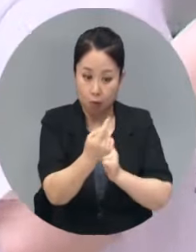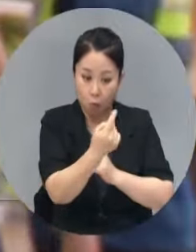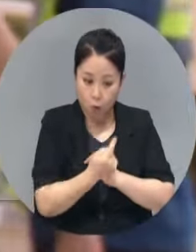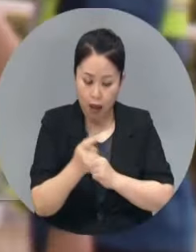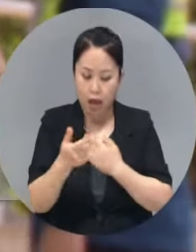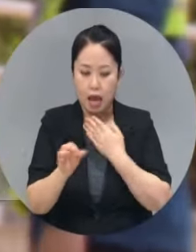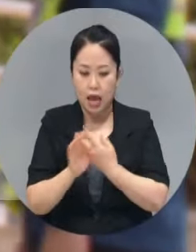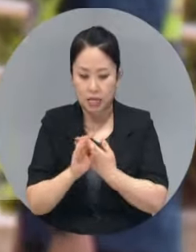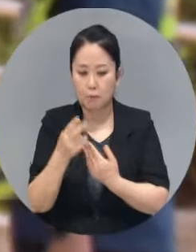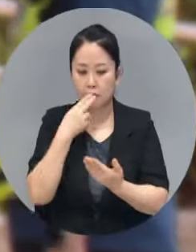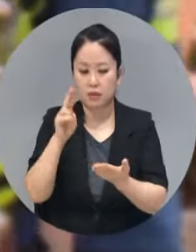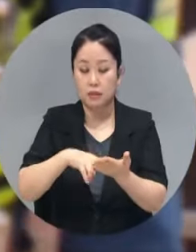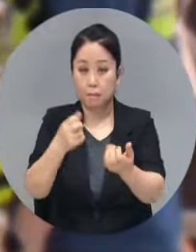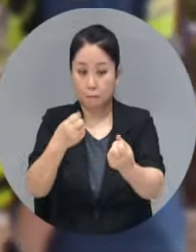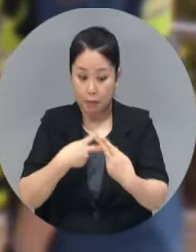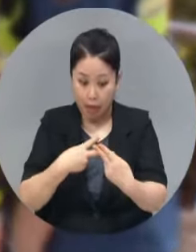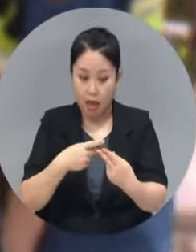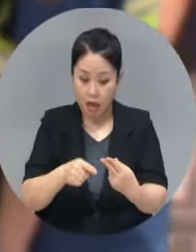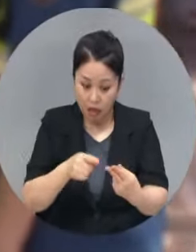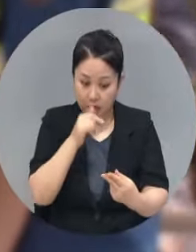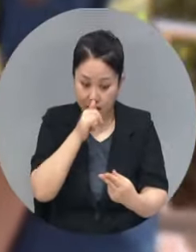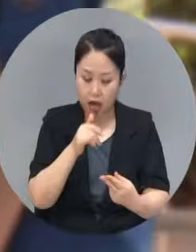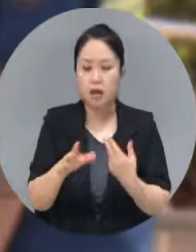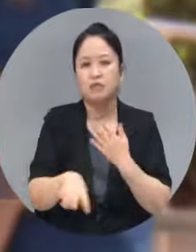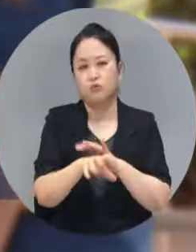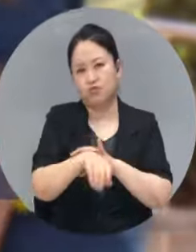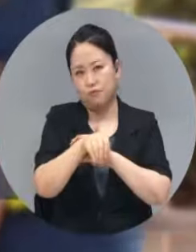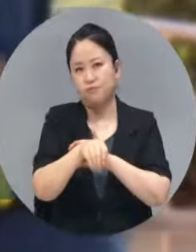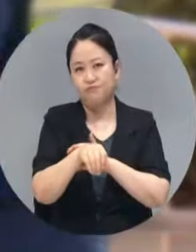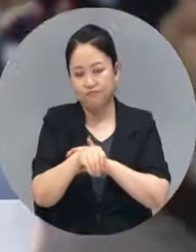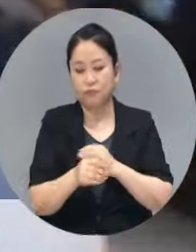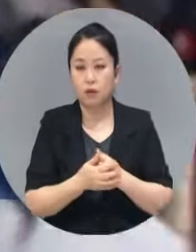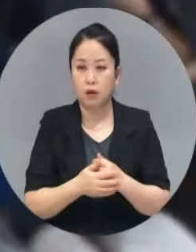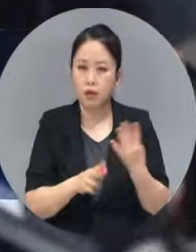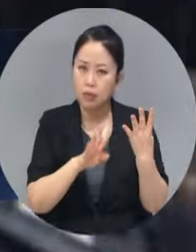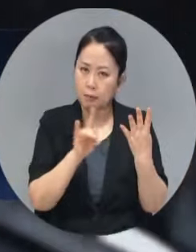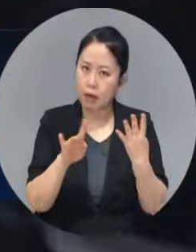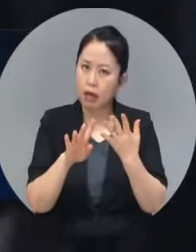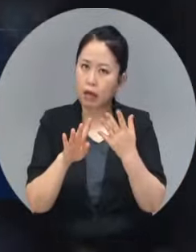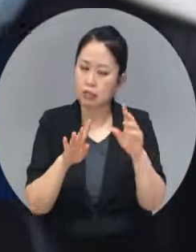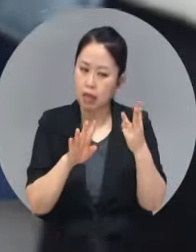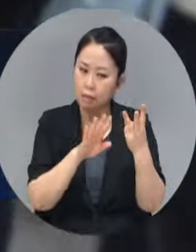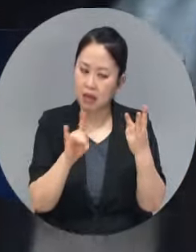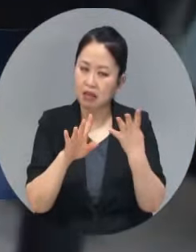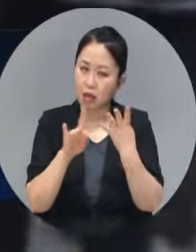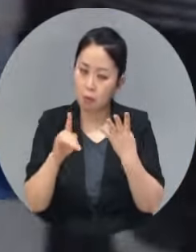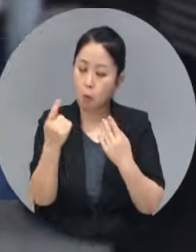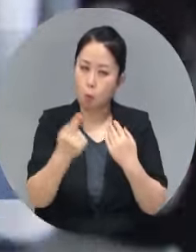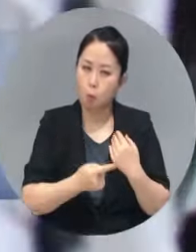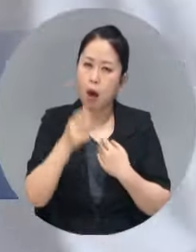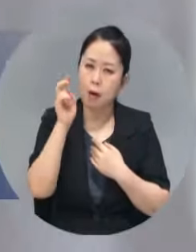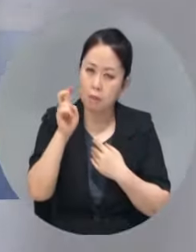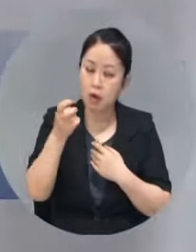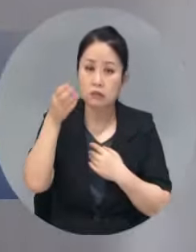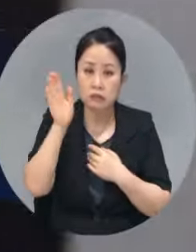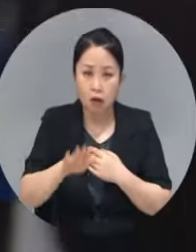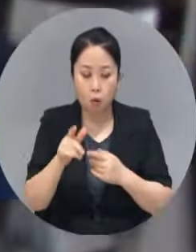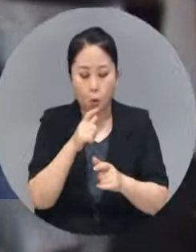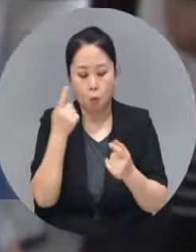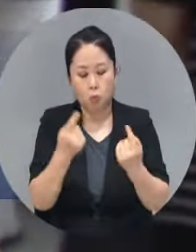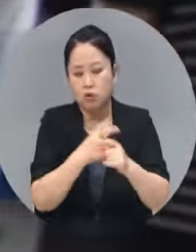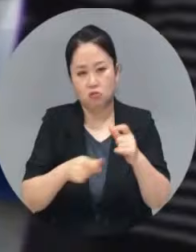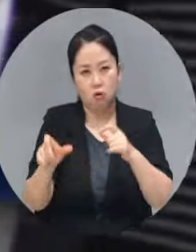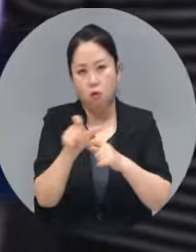추첨을 하겠다고 밝혔습니다. 한 3배, 4배 정도를 예상했는데 그거 이상으로 지금 엄청나게 네. 많이 오셔갖고 저희가